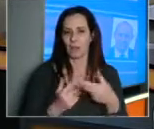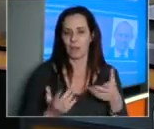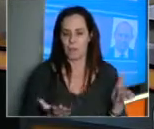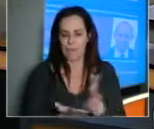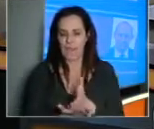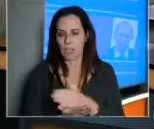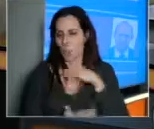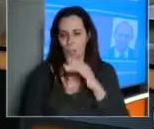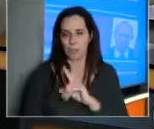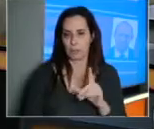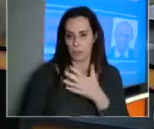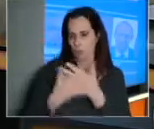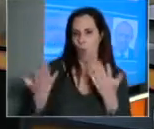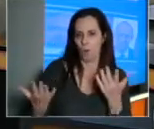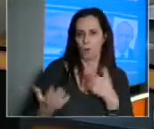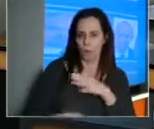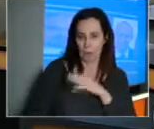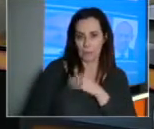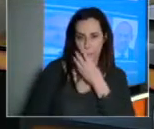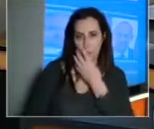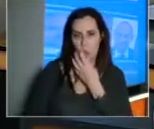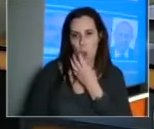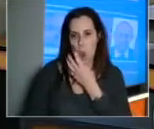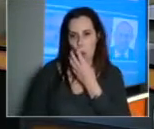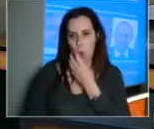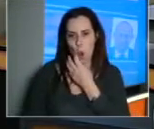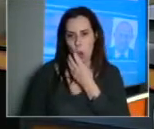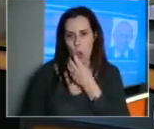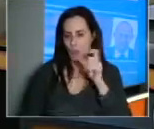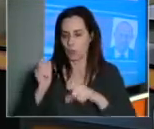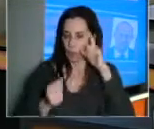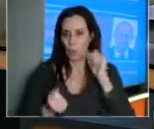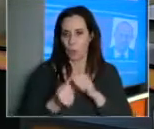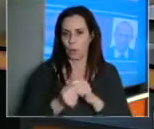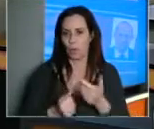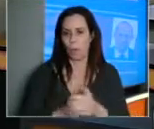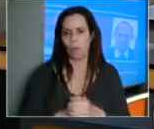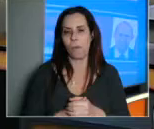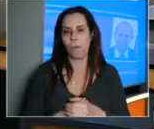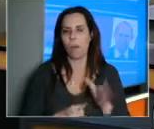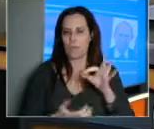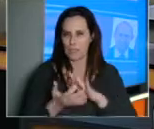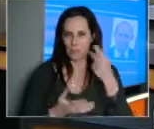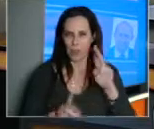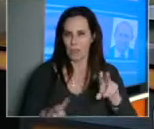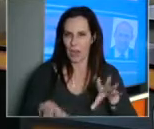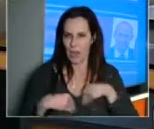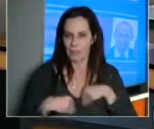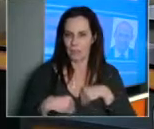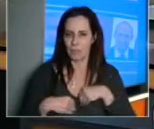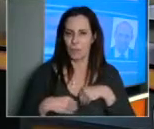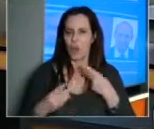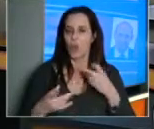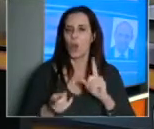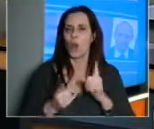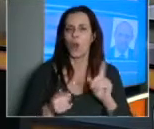מספיקה, אני מסכים. ברור. אז הנה, אנחנו מסכימים עם מולד. הציבור לא מתומזר, אתה לא יכול להתמרכז שאתה שמאל. ועוד סעיף אחד שאנחנו יכולים להסכים עליו, השלטון לא